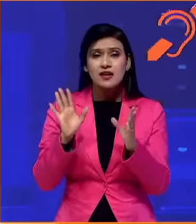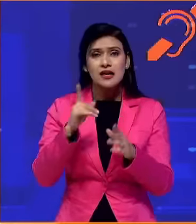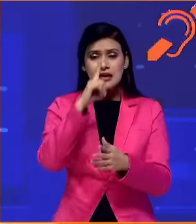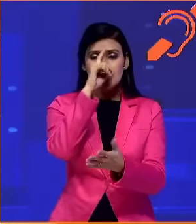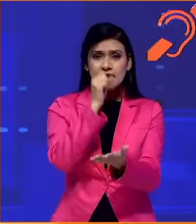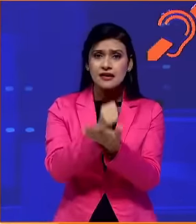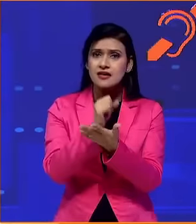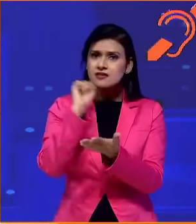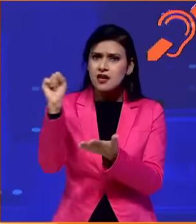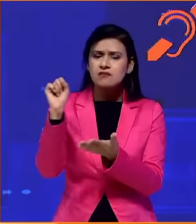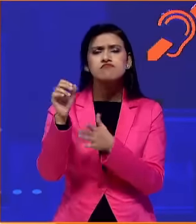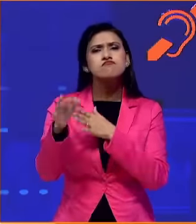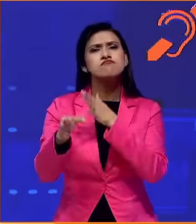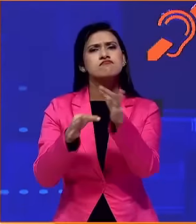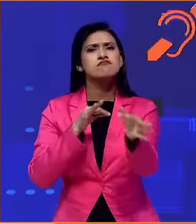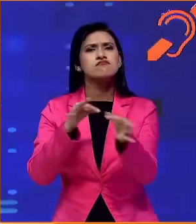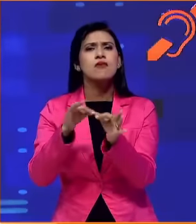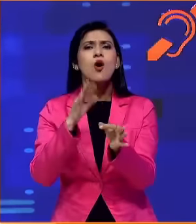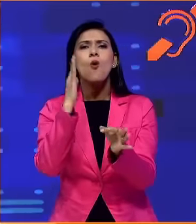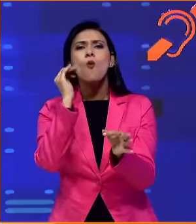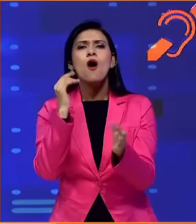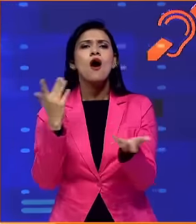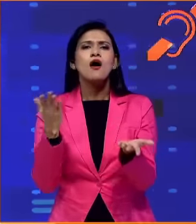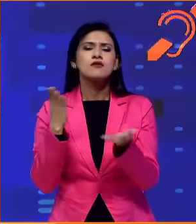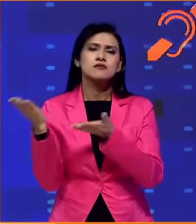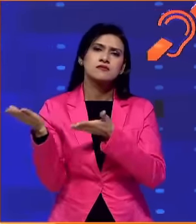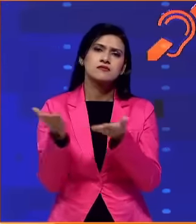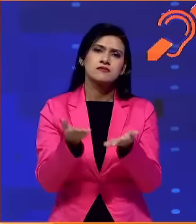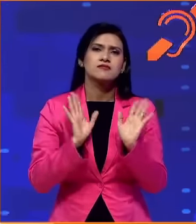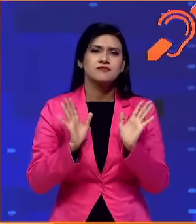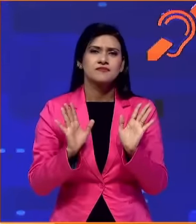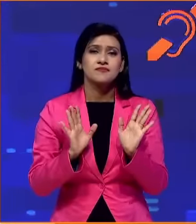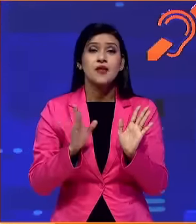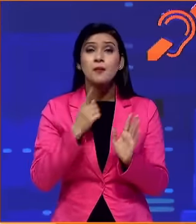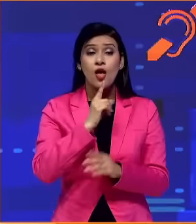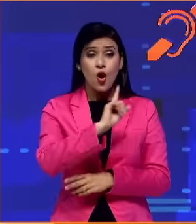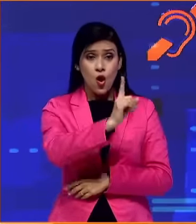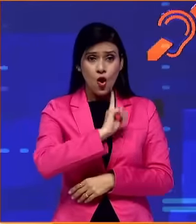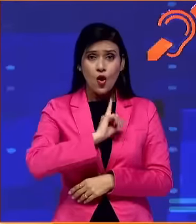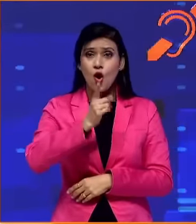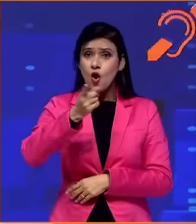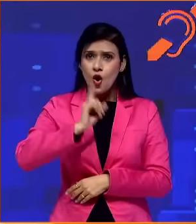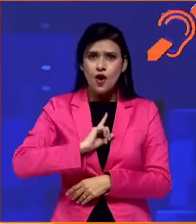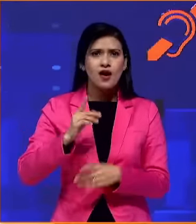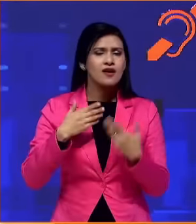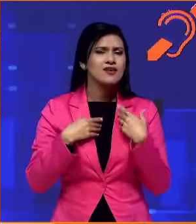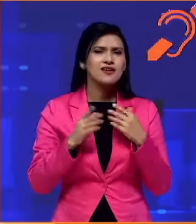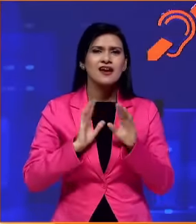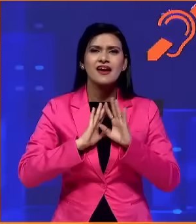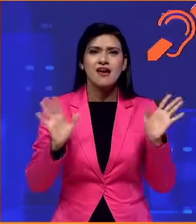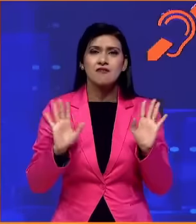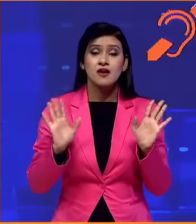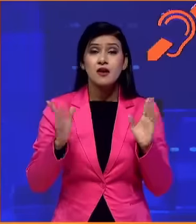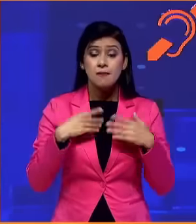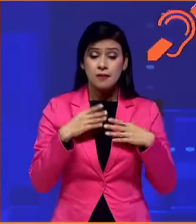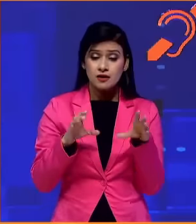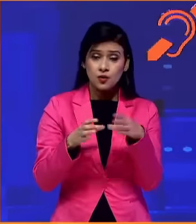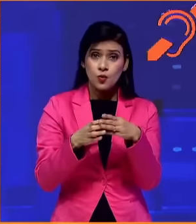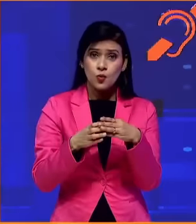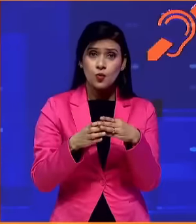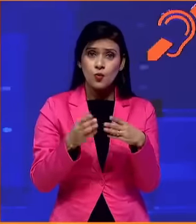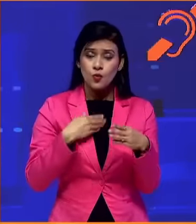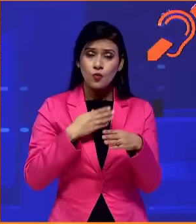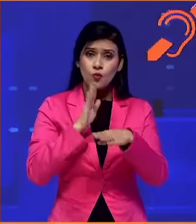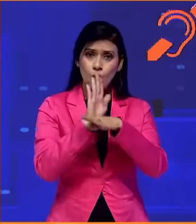सेपूरीतरहअसहमतहूं किहमेंकभीयहबतायाजाताहैकिक्याकहनाहै।लेकिन विपक्षमेंरहतेहुए रचनात्मकआलोचनामेंसंलग्नहोनाचाहिए।हमें